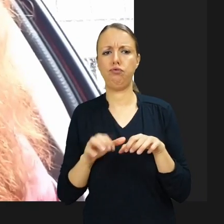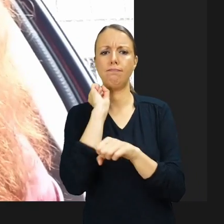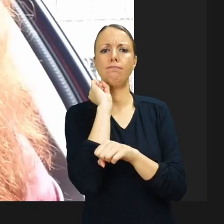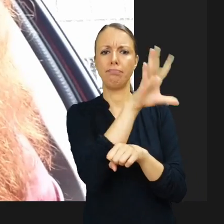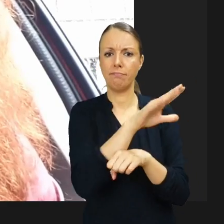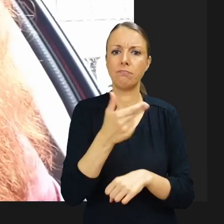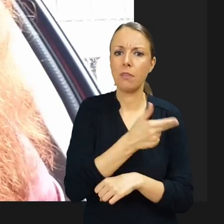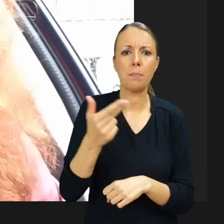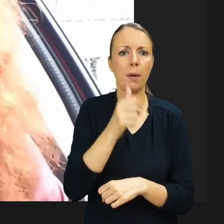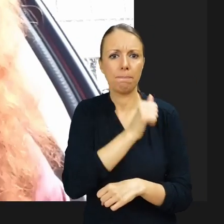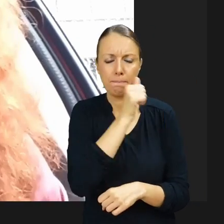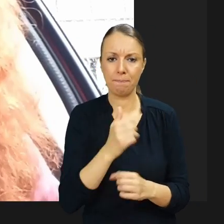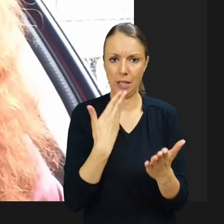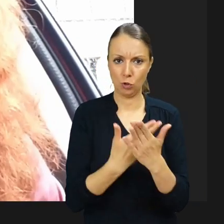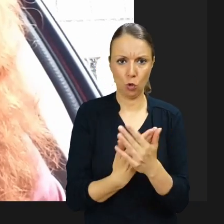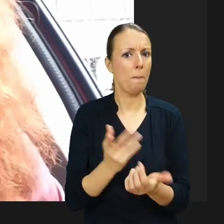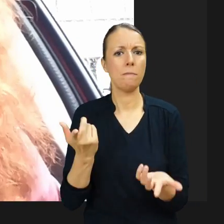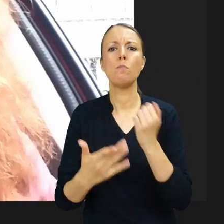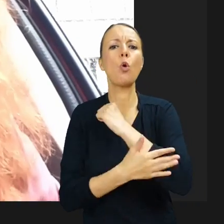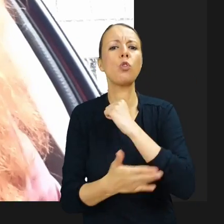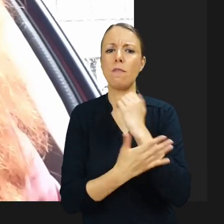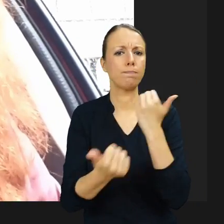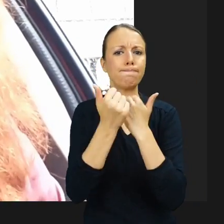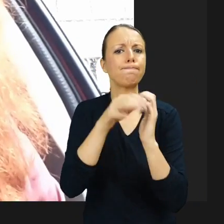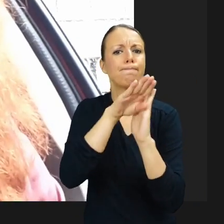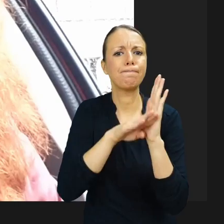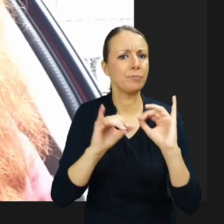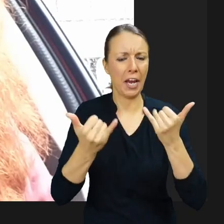jakiej podstawie. I